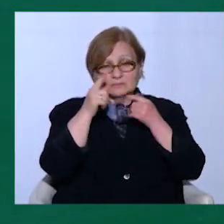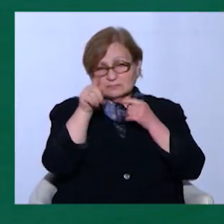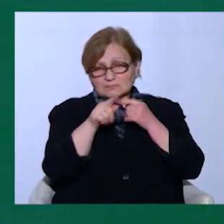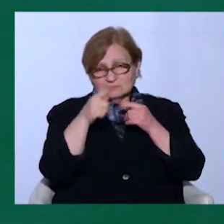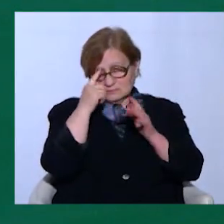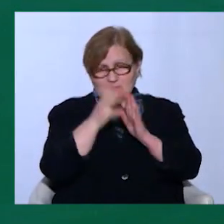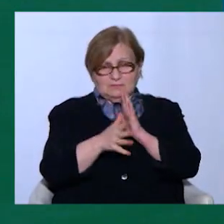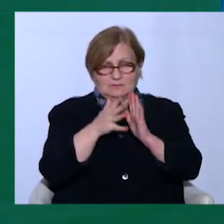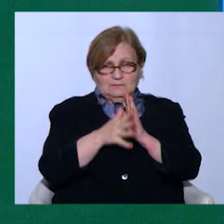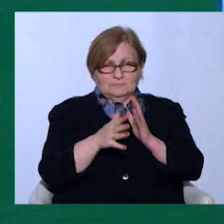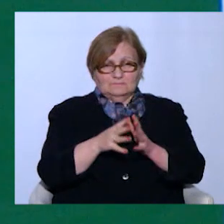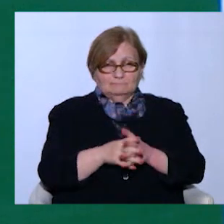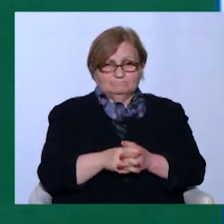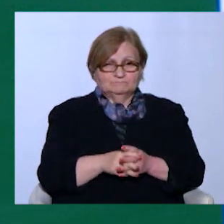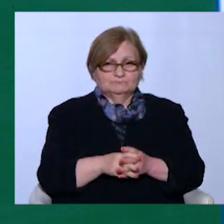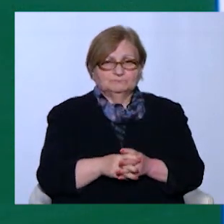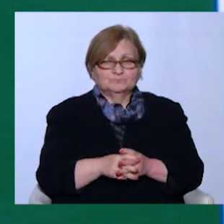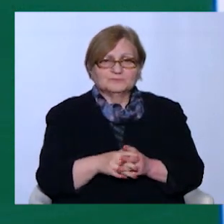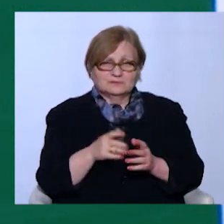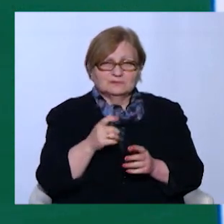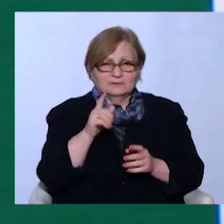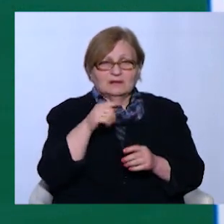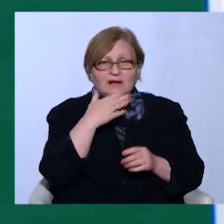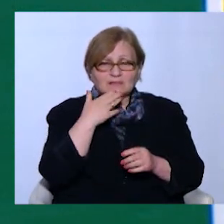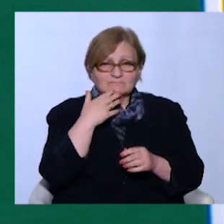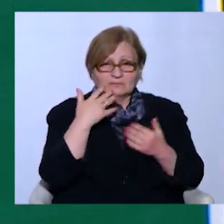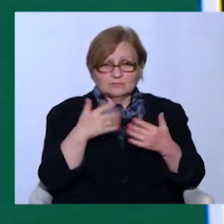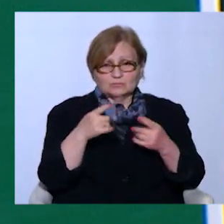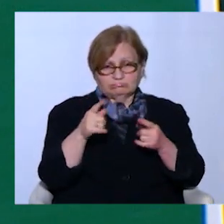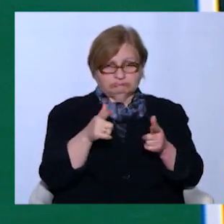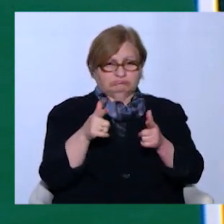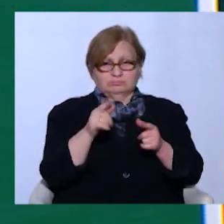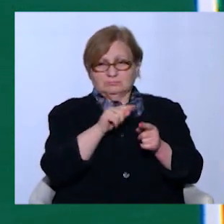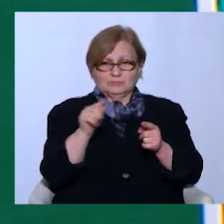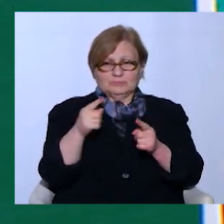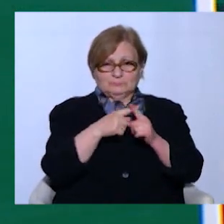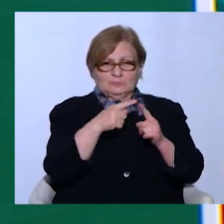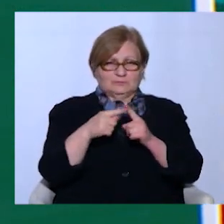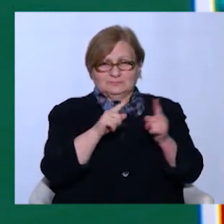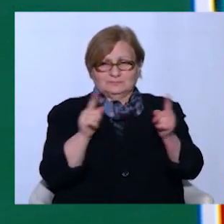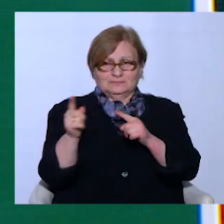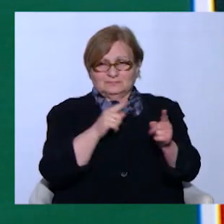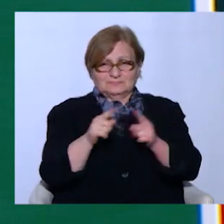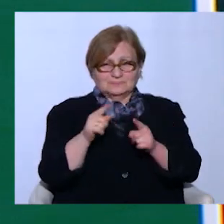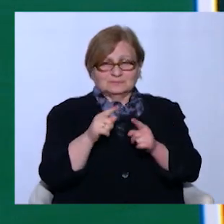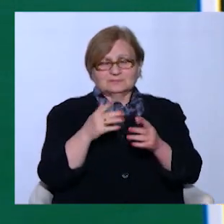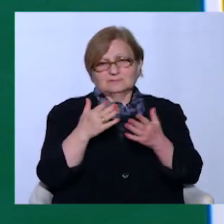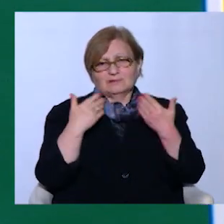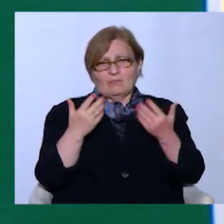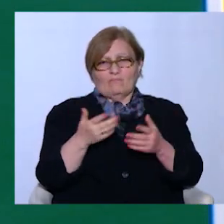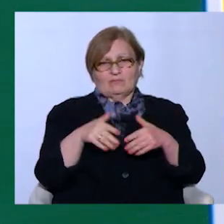რომ ამოცანას ისე ამოხსნით, რომ შეიძლება ვერც კი გაიგოთ, რომ უკვე ამოცანა ამოხსნით. თვითონ ყოველი წინა ნაბიჯი კარნახობს შემდეგ რა უნდა